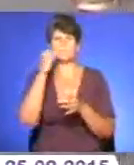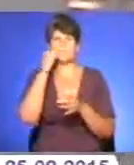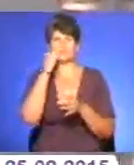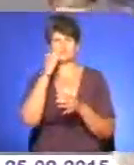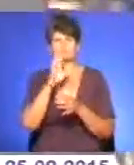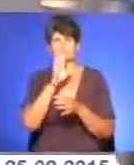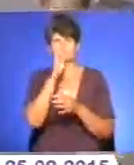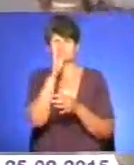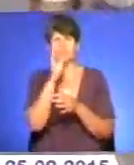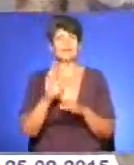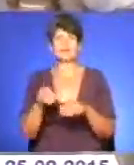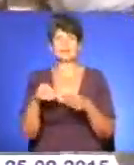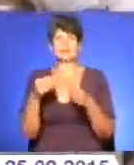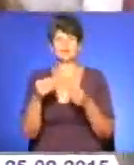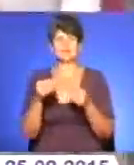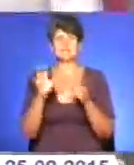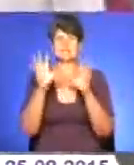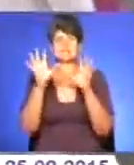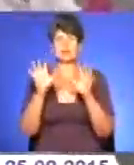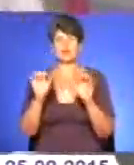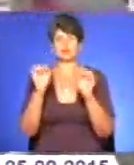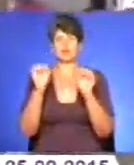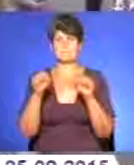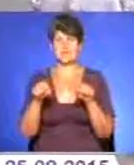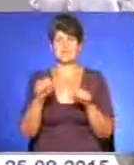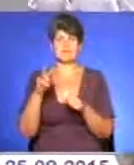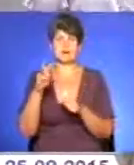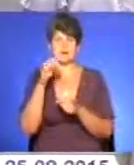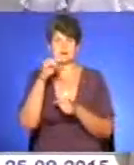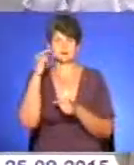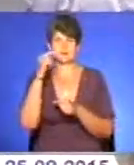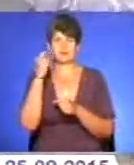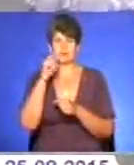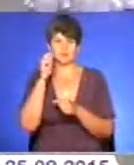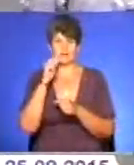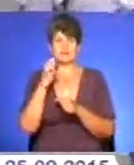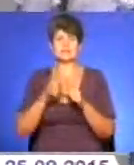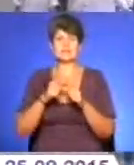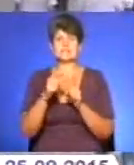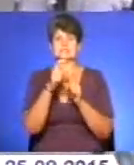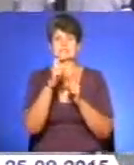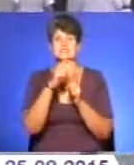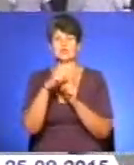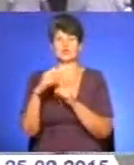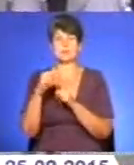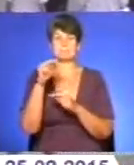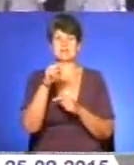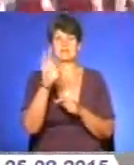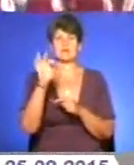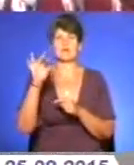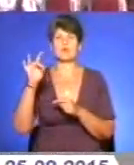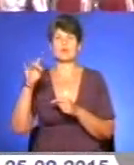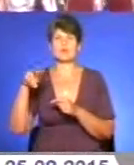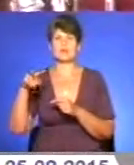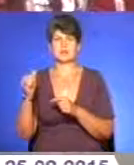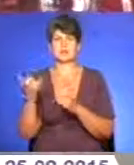вони не дадуть жодного законного права москалям на Україну. Ці слова творця першої української конституції Пилипа Орлика